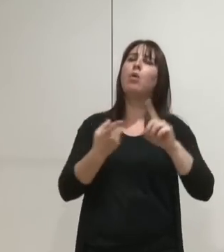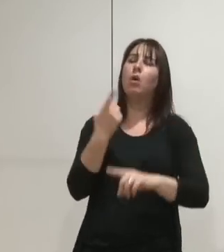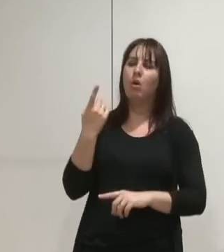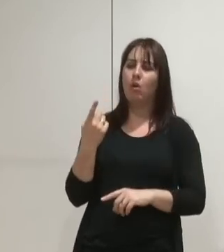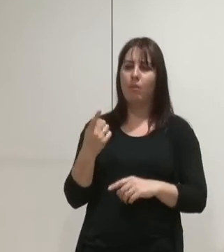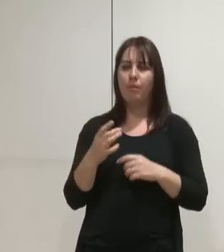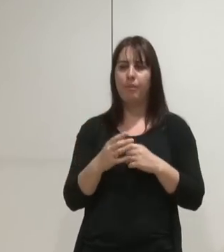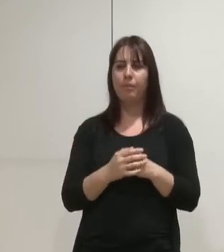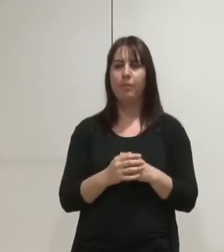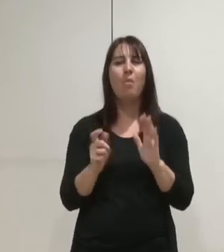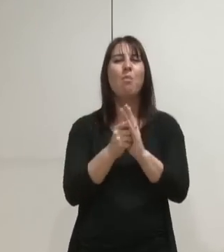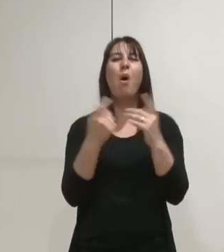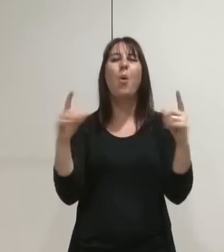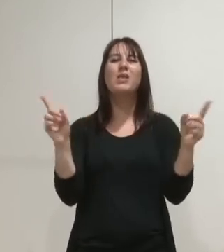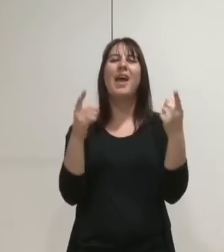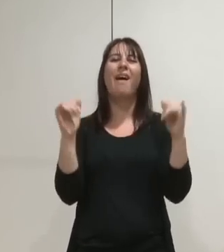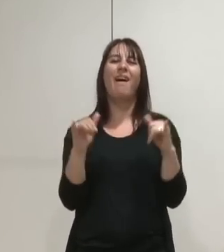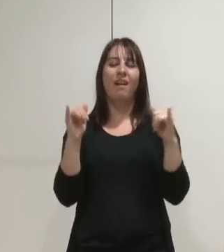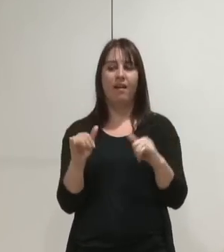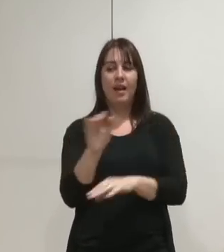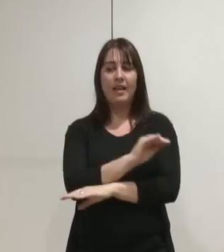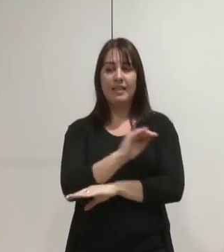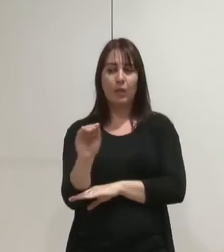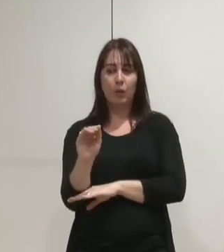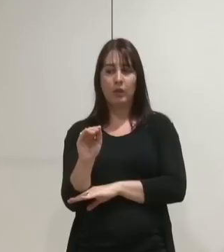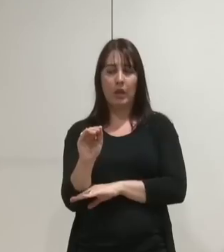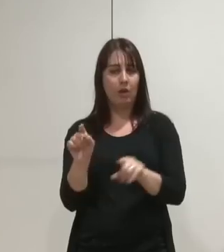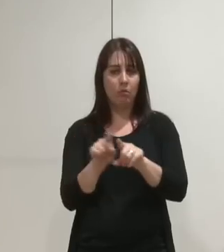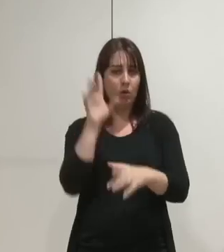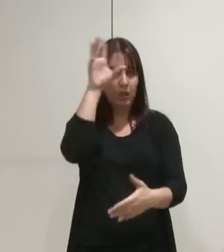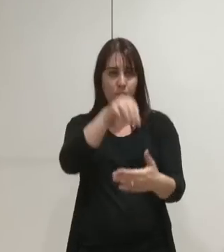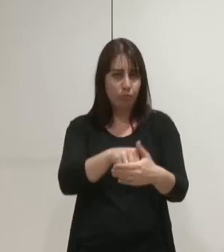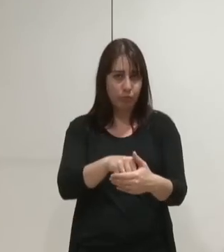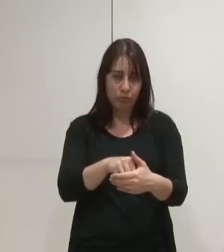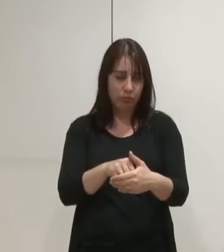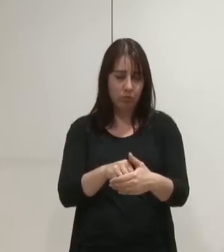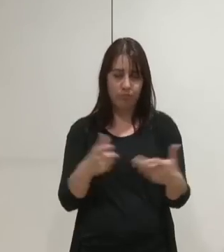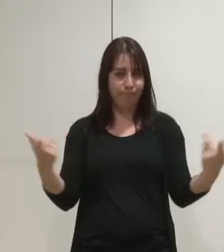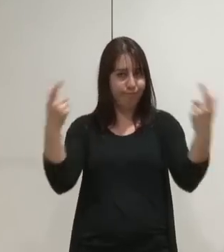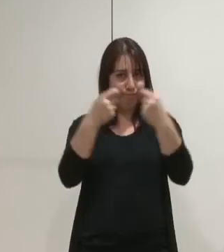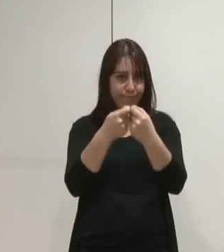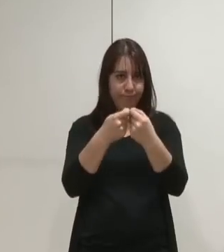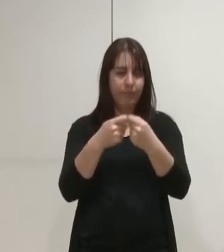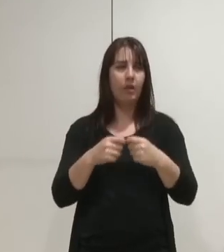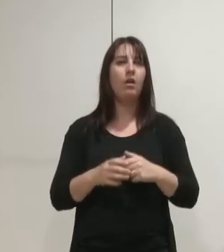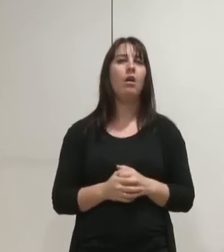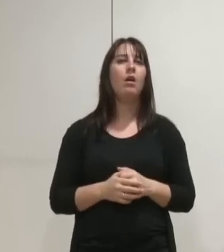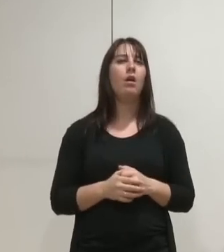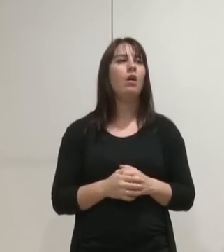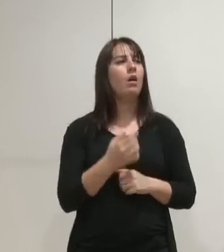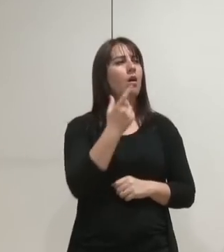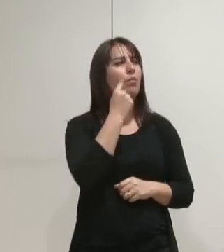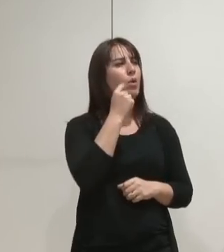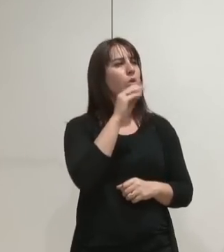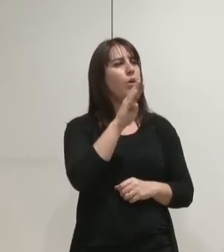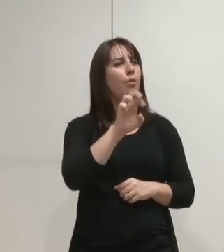lors du concert et je rappelle aussi que la sécurité incbat la ville pendant ces événements et deuxièmement pour le pour la question de Monsieur